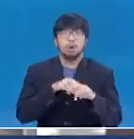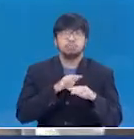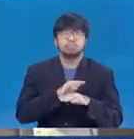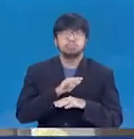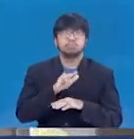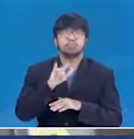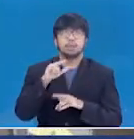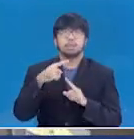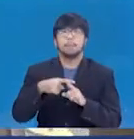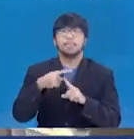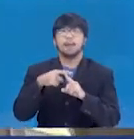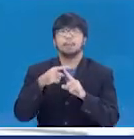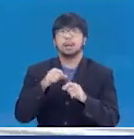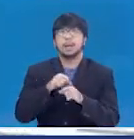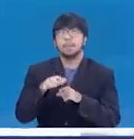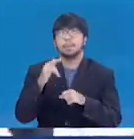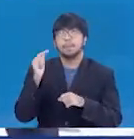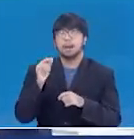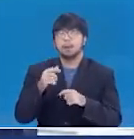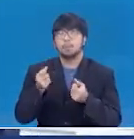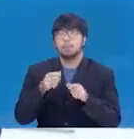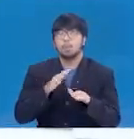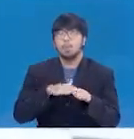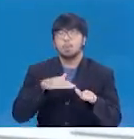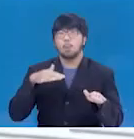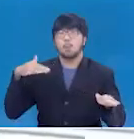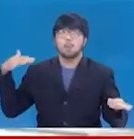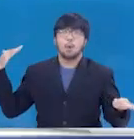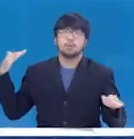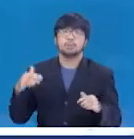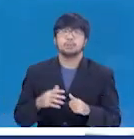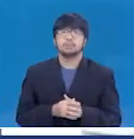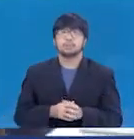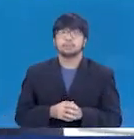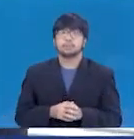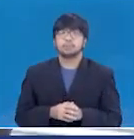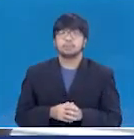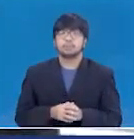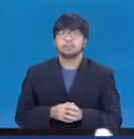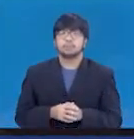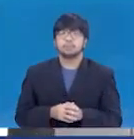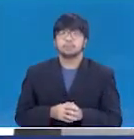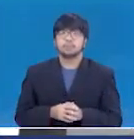Akibatnya kemacetan kendaraan yang membawa wisatawan mengular hingga di lobi terminal keberangkatan domestik.